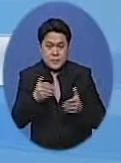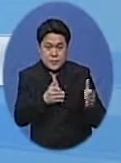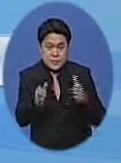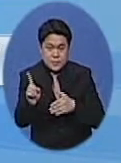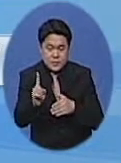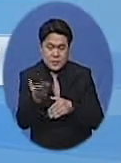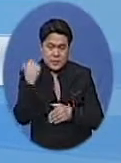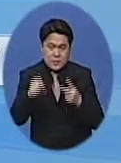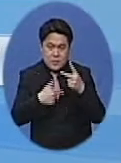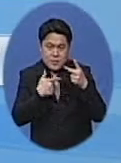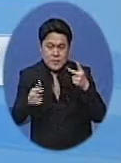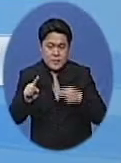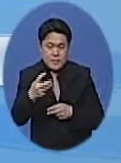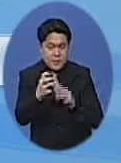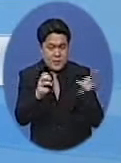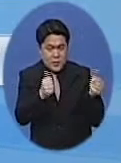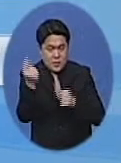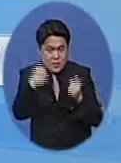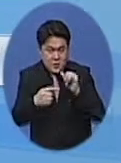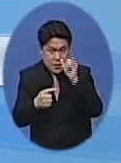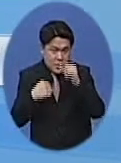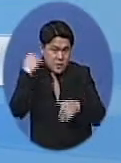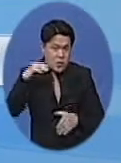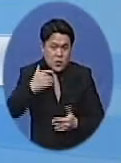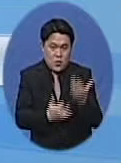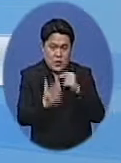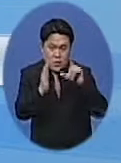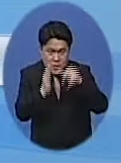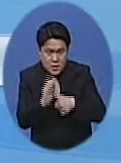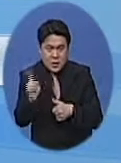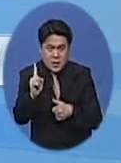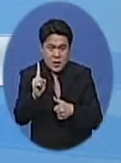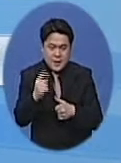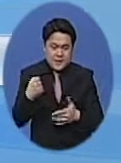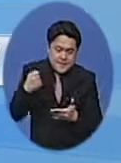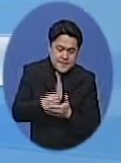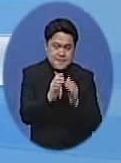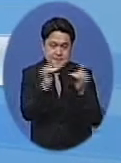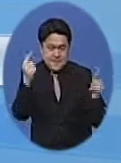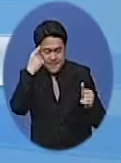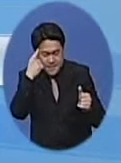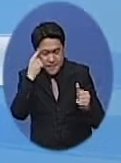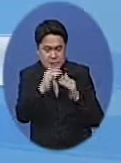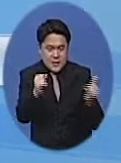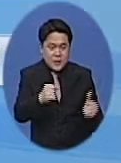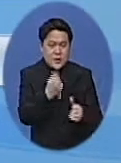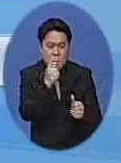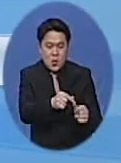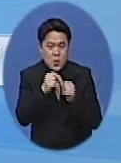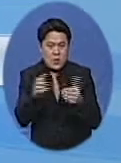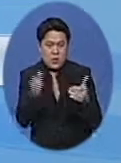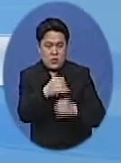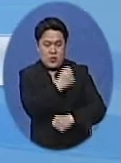경기도는 지난 6일 130여 명의 사상자를 낸 의정부 화재사고 현장에서 용감한 시민 정신으로 주민들의 목숨을